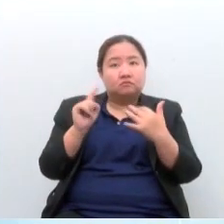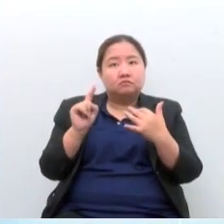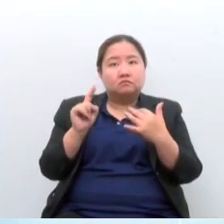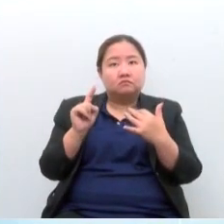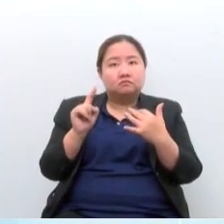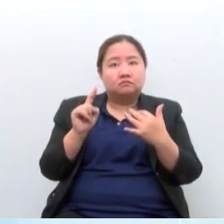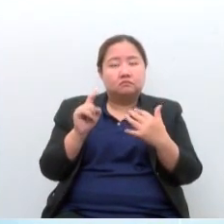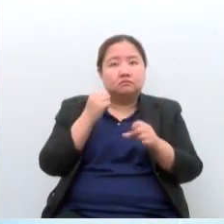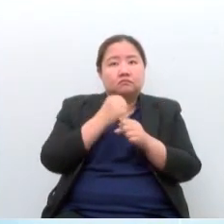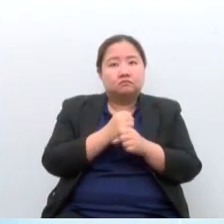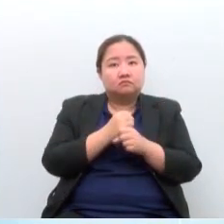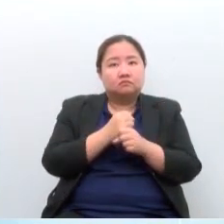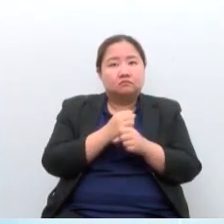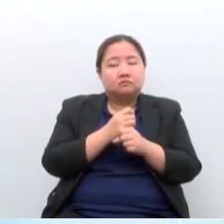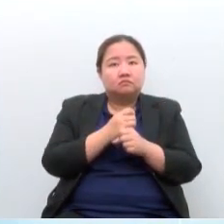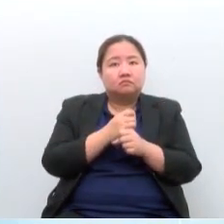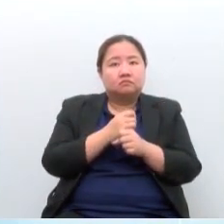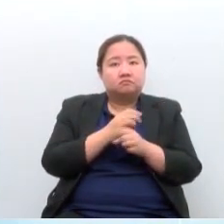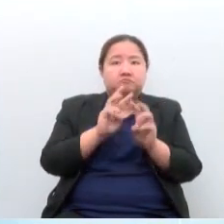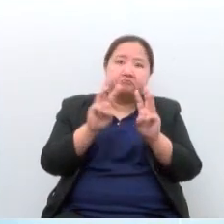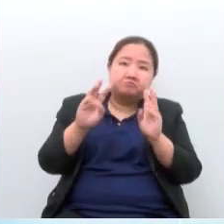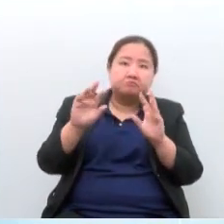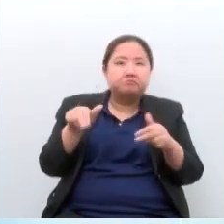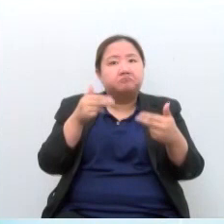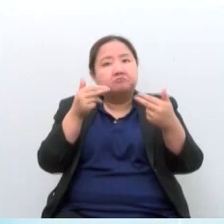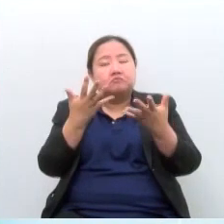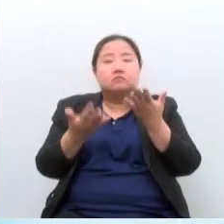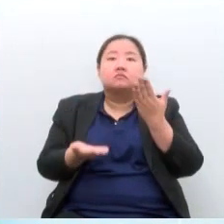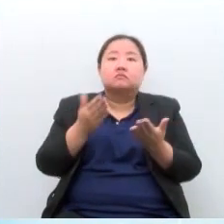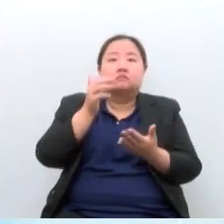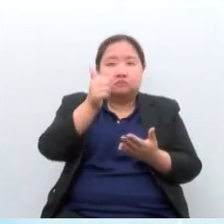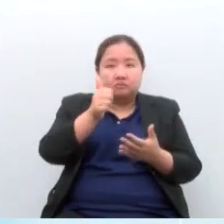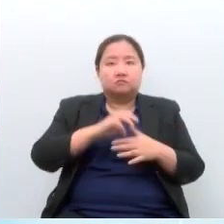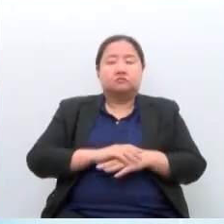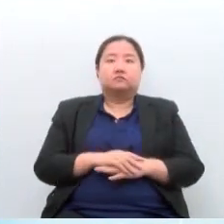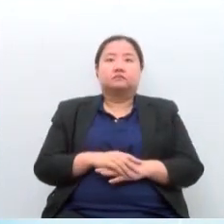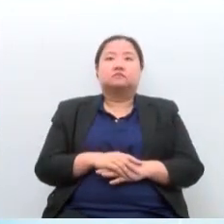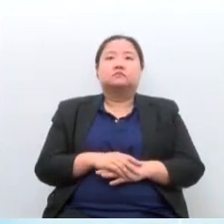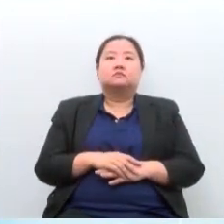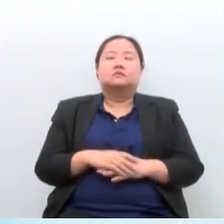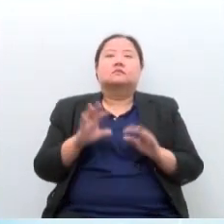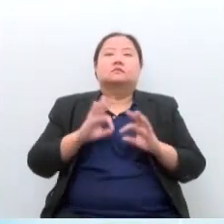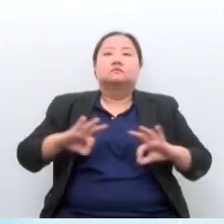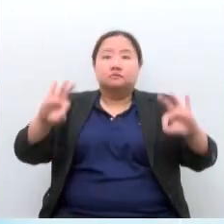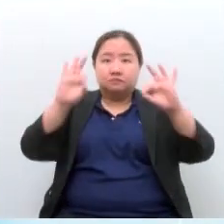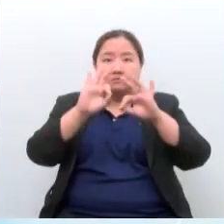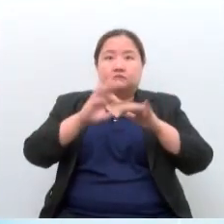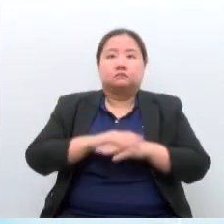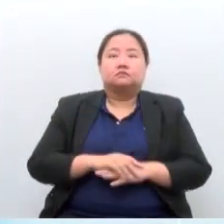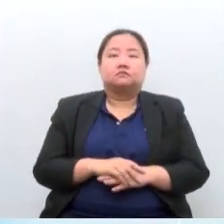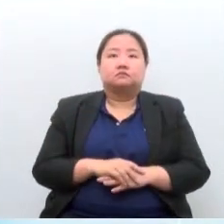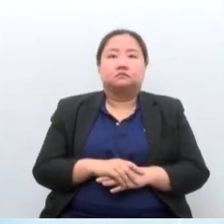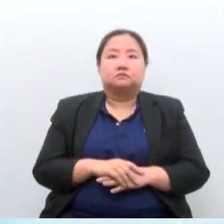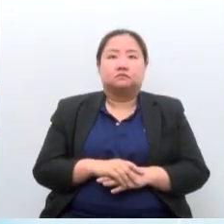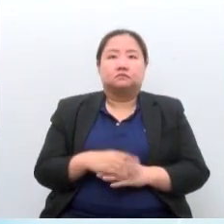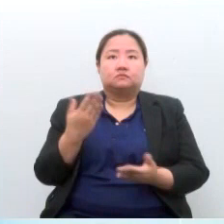ออนไลน์ได้นะครับการประสานงานต่างๆเดี๋ยวพอสำนักคังจะคลี่ให้ให้พวกเรานะครับย้ำอีกครั้งนะครับว่าเป็นเป็น